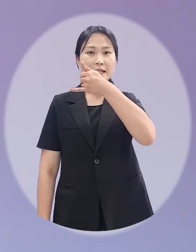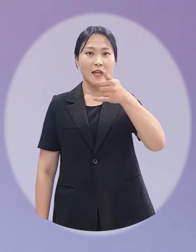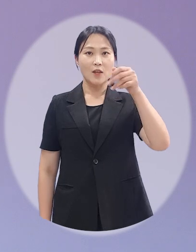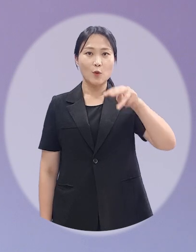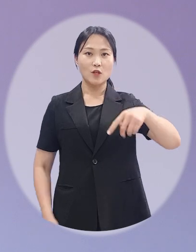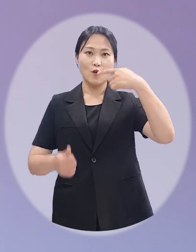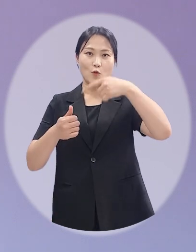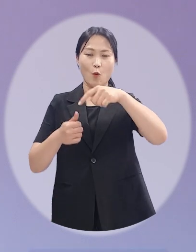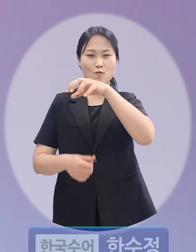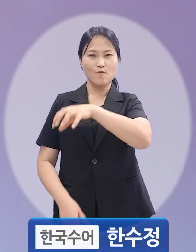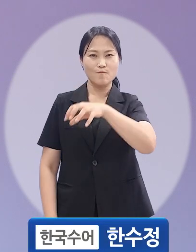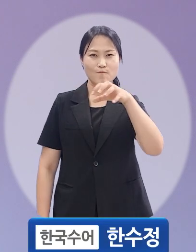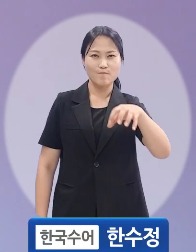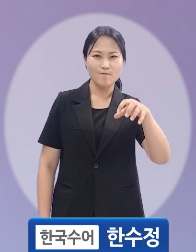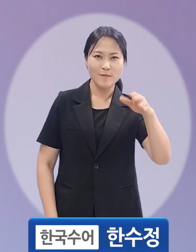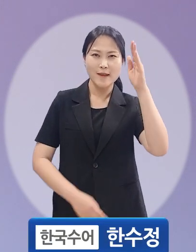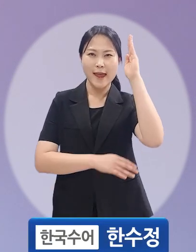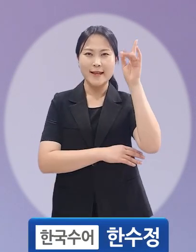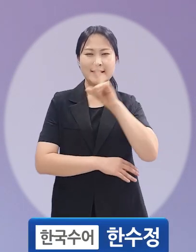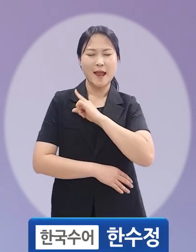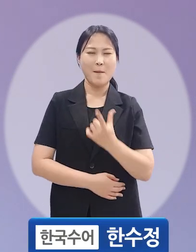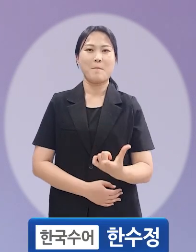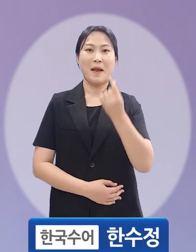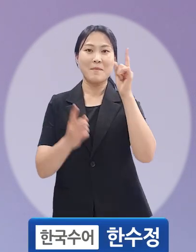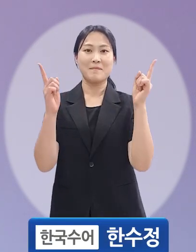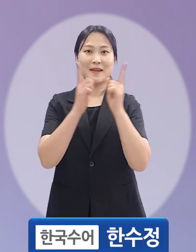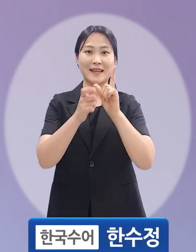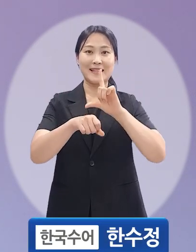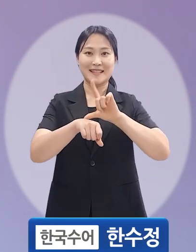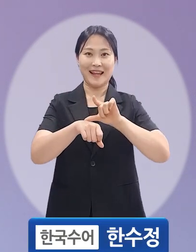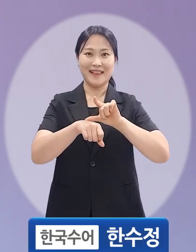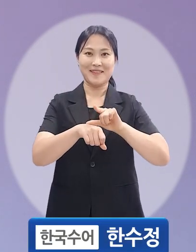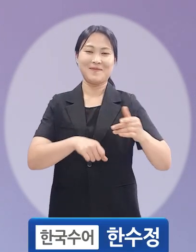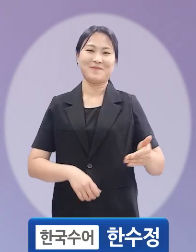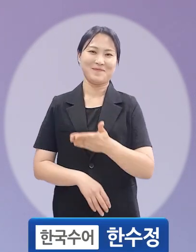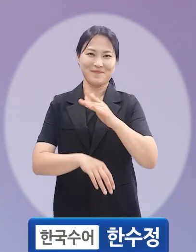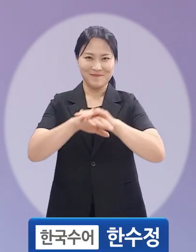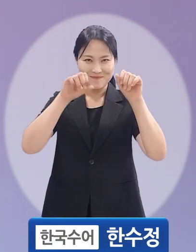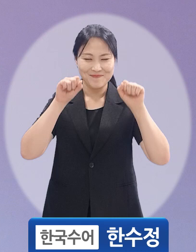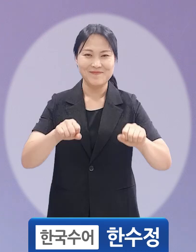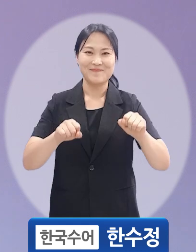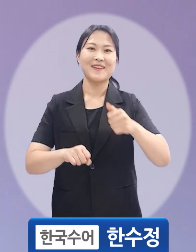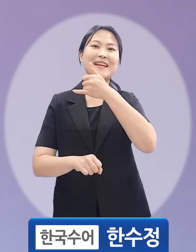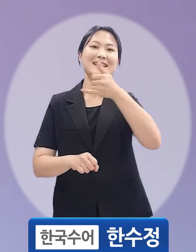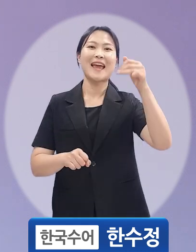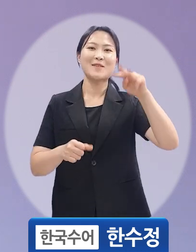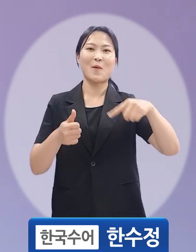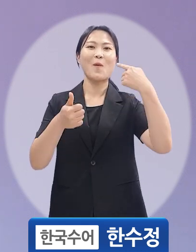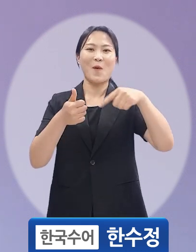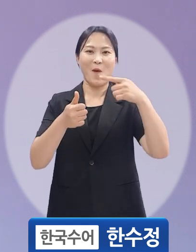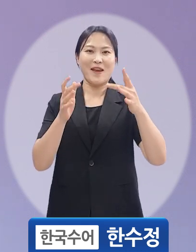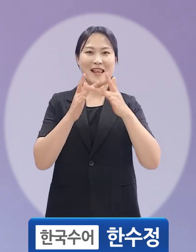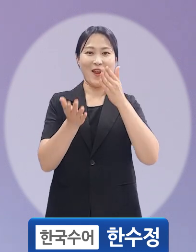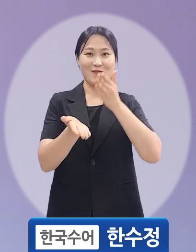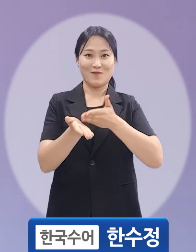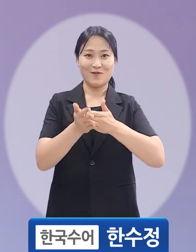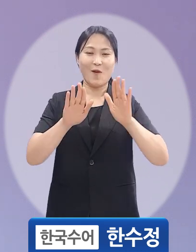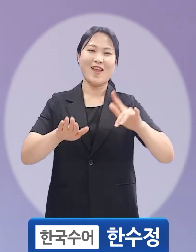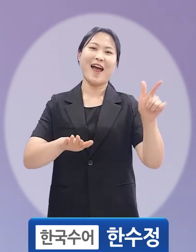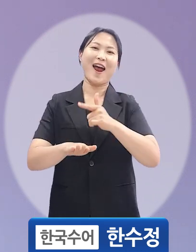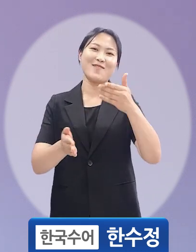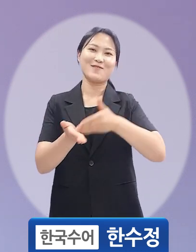서울시 교육 현장 소식을 가장 빠르게 만나보는 시간. 여러분 안녕하세요. 세종교육원 소식 오늘의 1일 아나운서